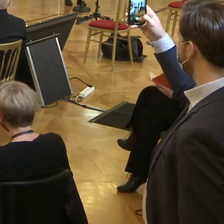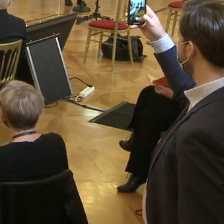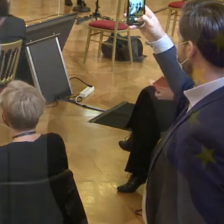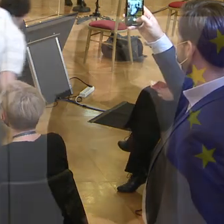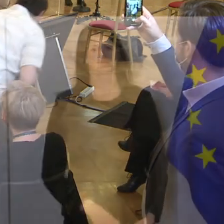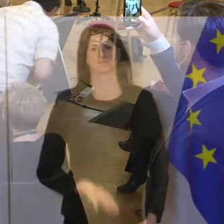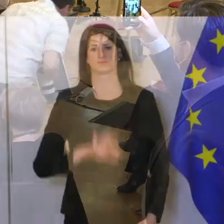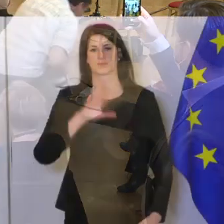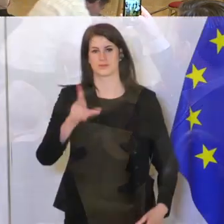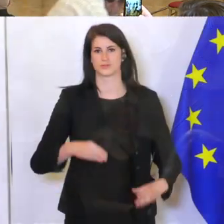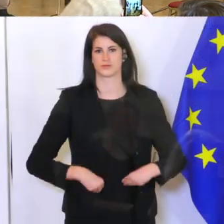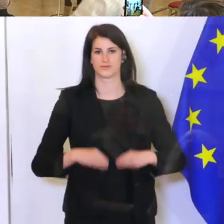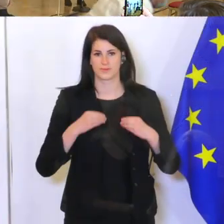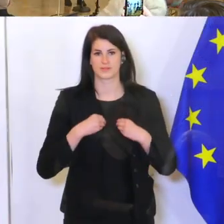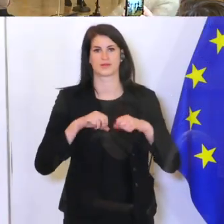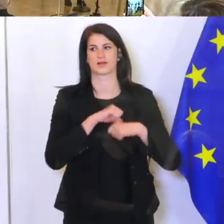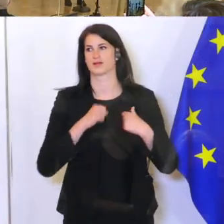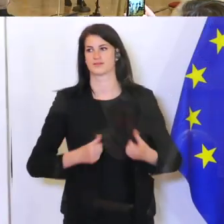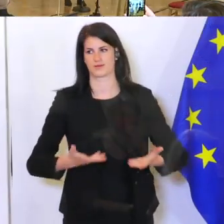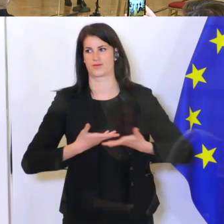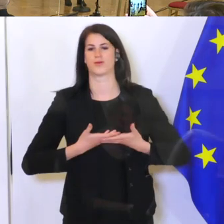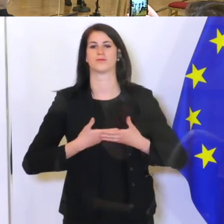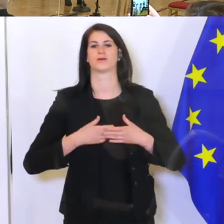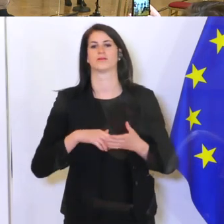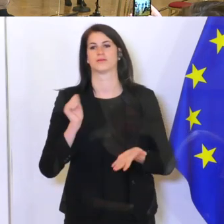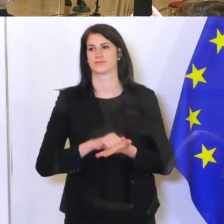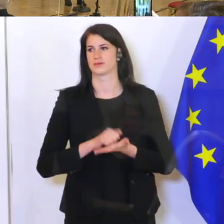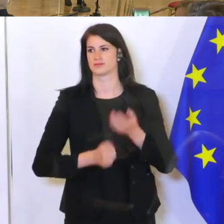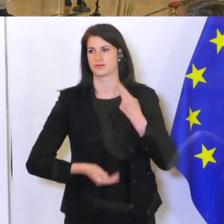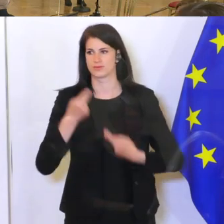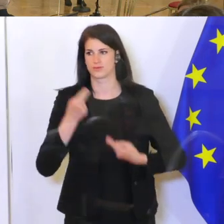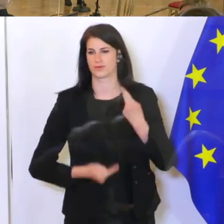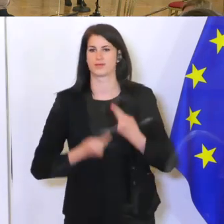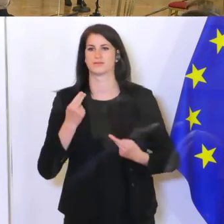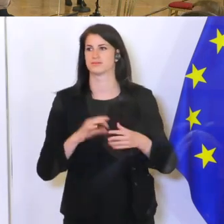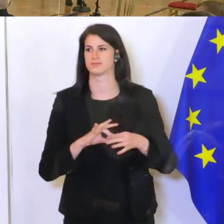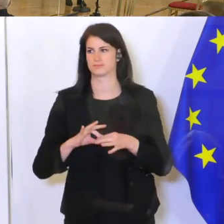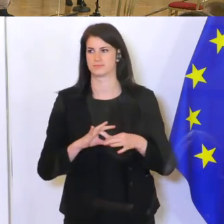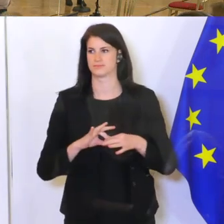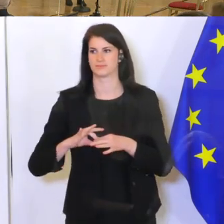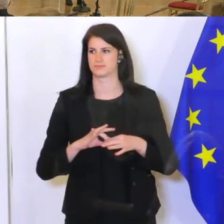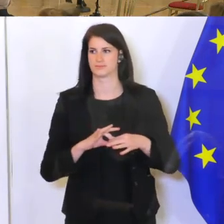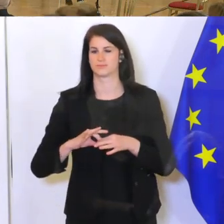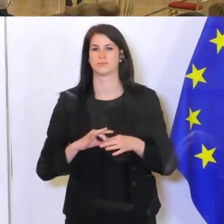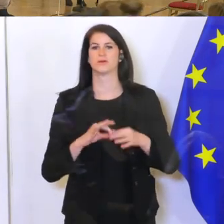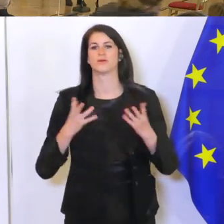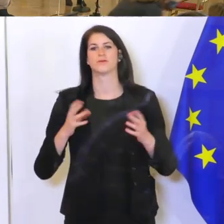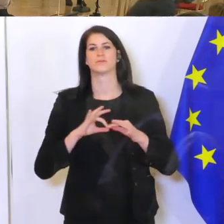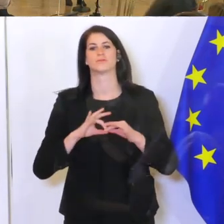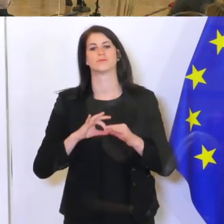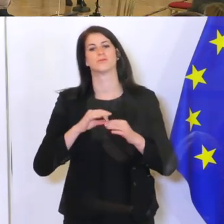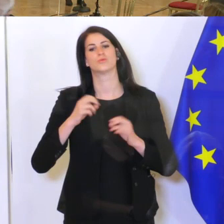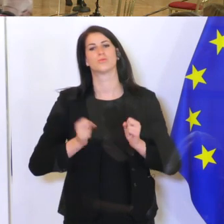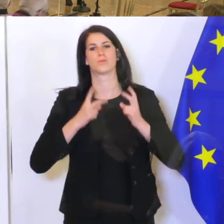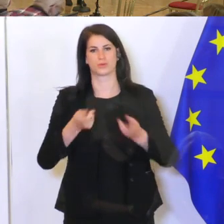Schönen Vormittag, herzlich willkommen zur Pressekonferenz zur Überbrückungshilfe für Künstlerinnen und Künstler.